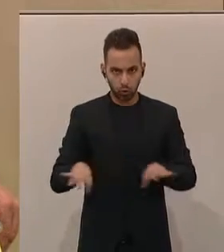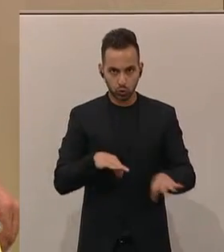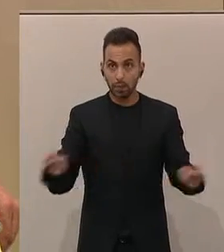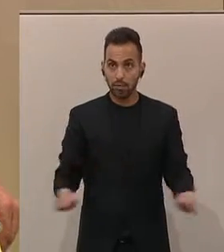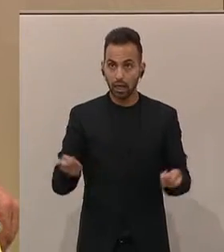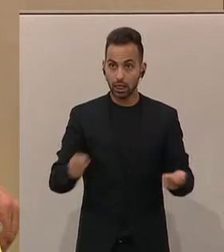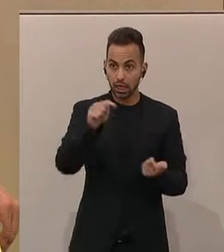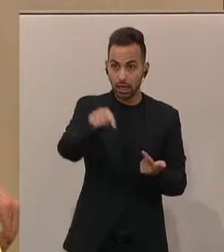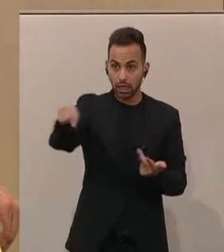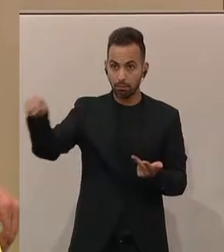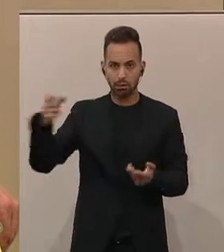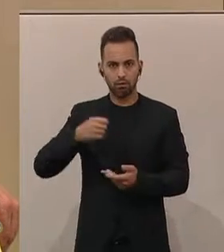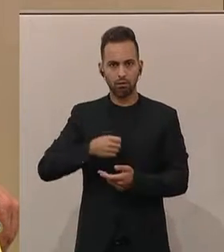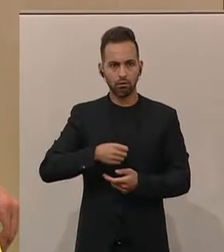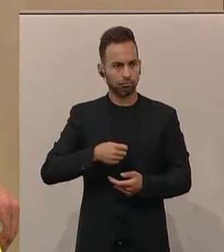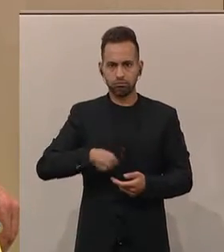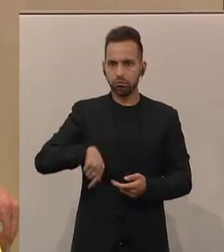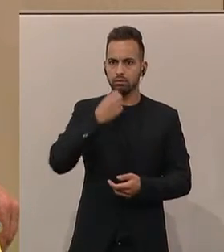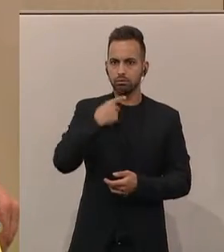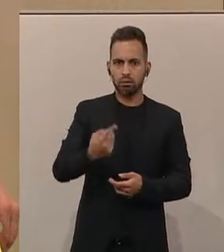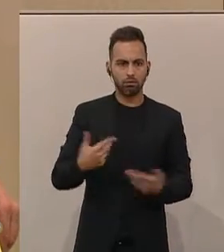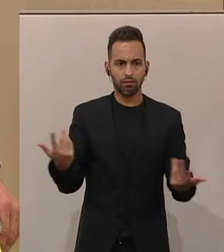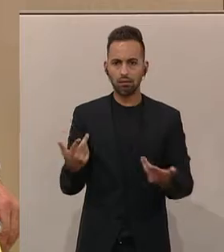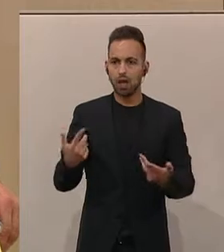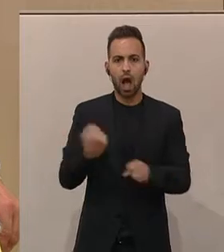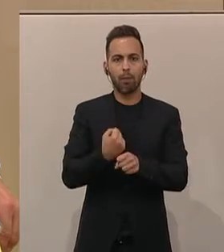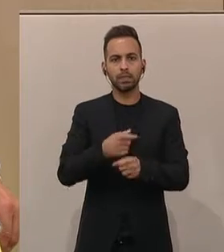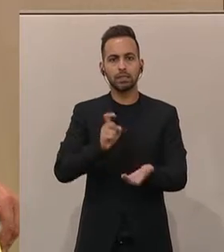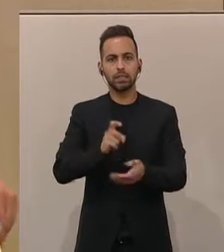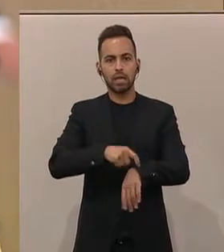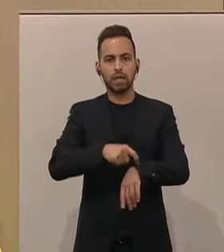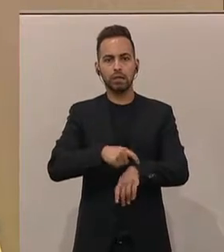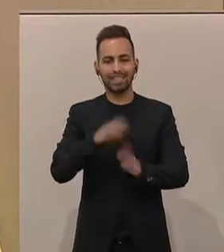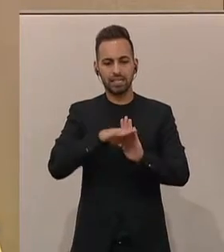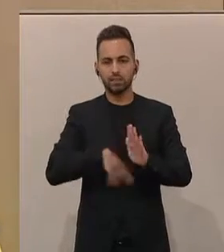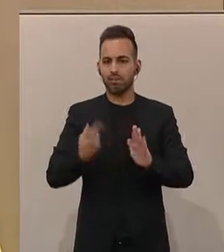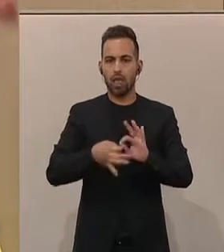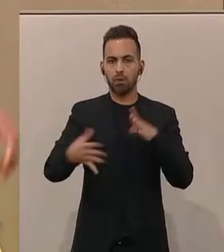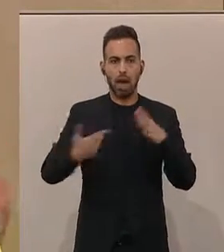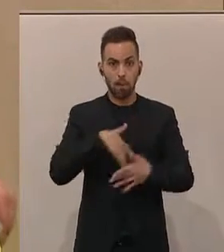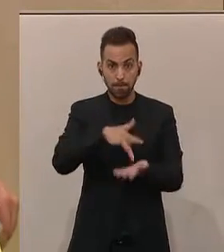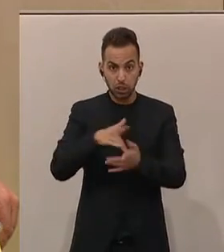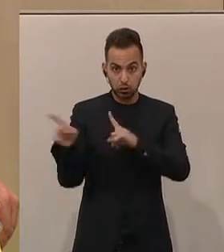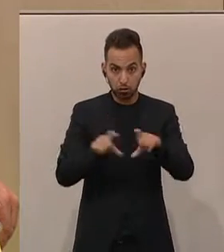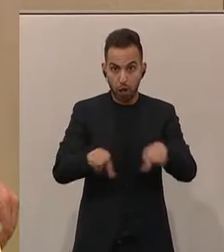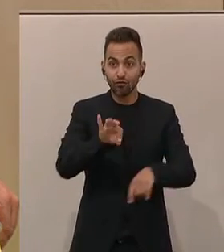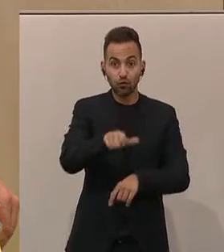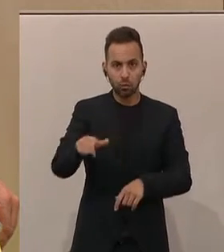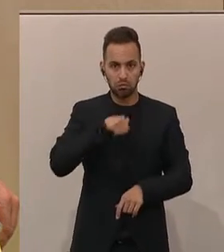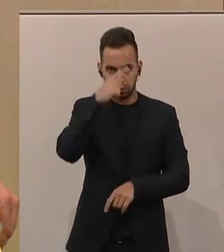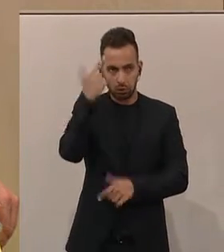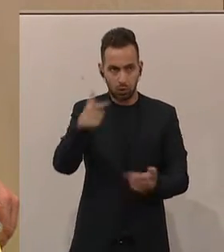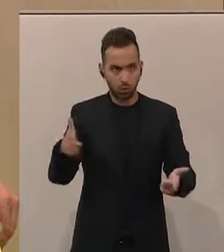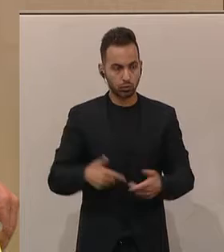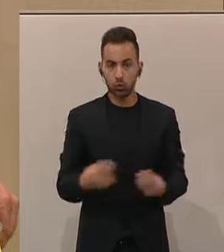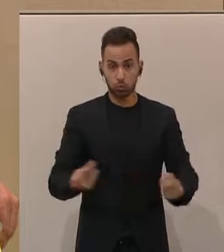Industriebetriebe Sinn, zu sagen, wir entbinden die völlig aller Arbeitszeitgesetze. Aber es macht für einen Mittelständler keinen Sinn.